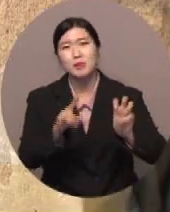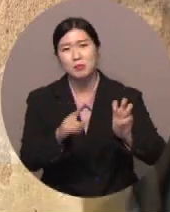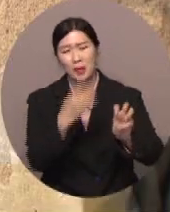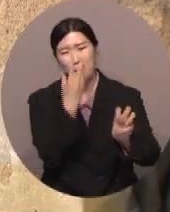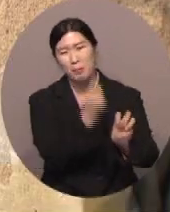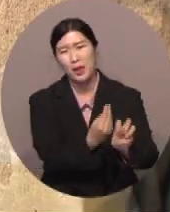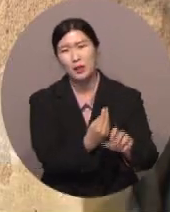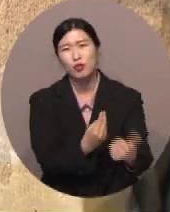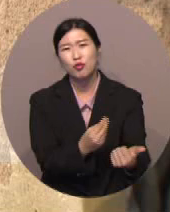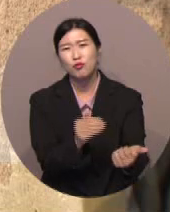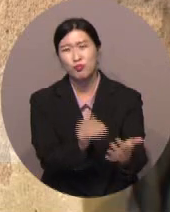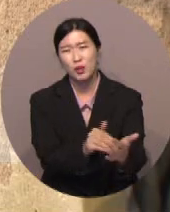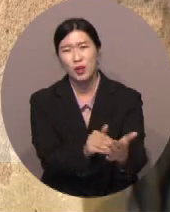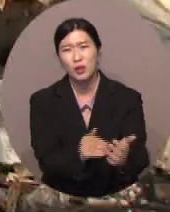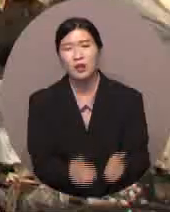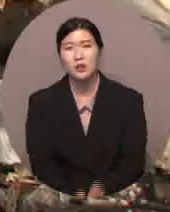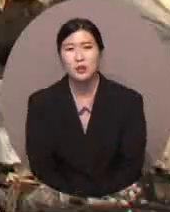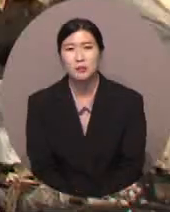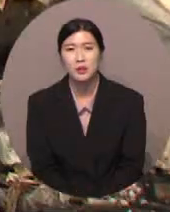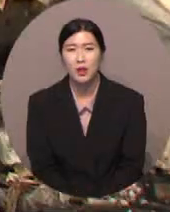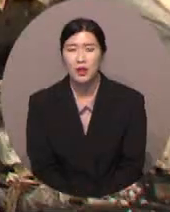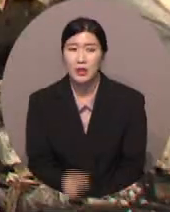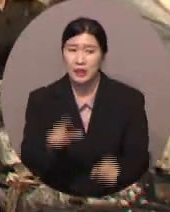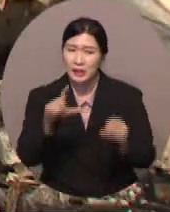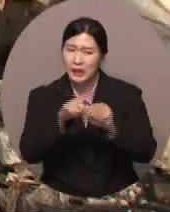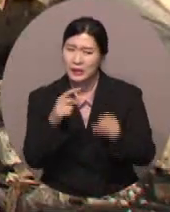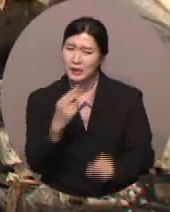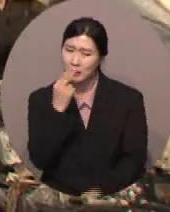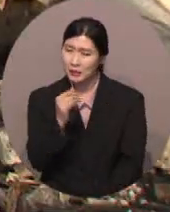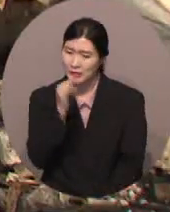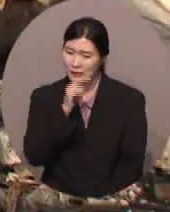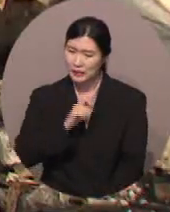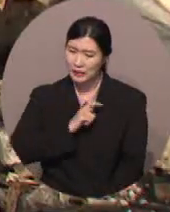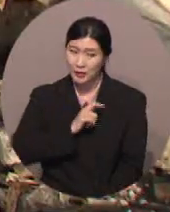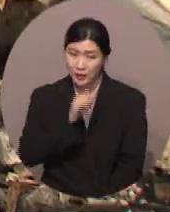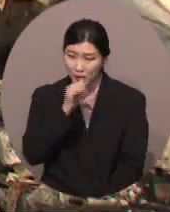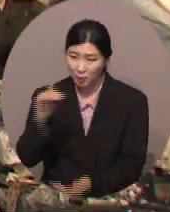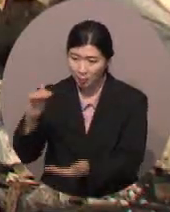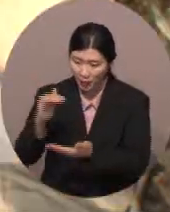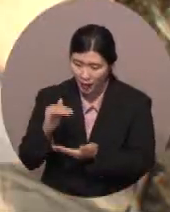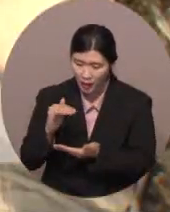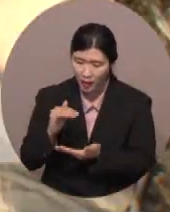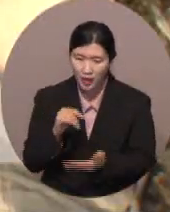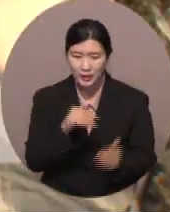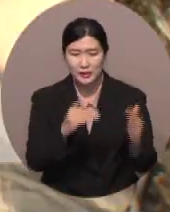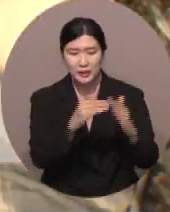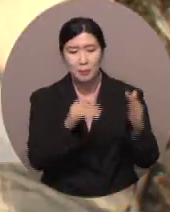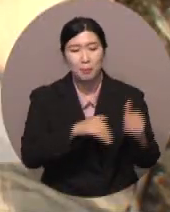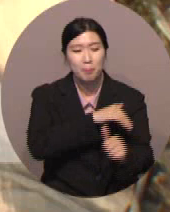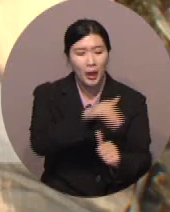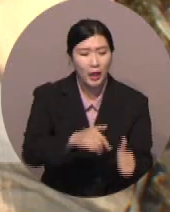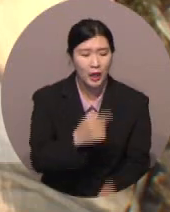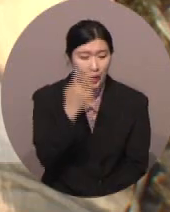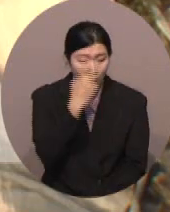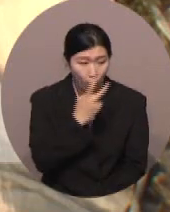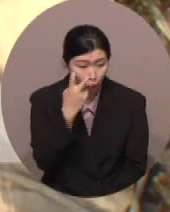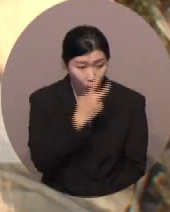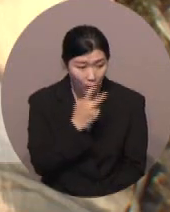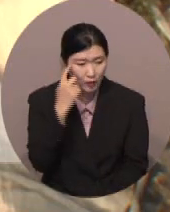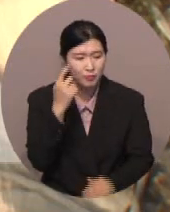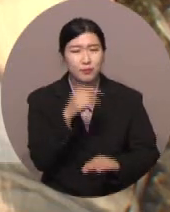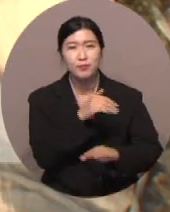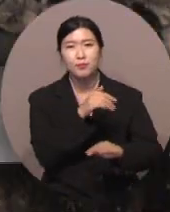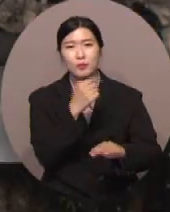발견됐습니다. 경찰과 소방당국은 가스 냄새가 났다는 목격자 진술을 토대로 LP가스가 폭발한 것으로